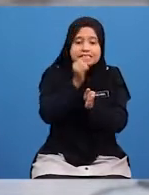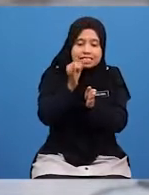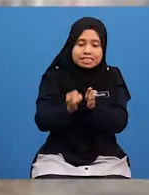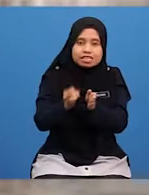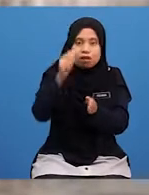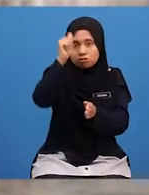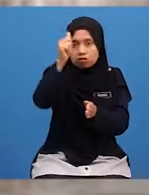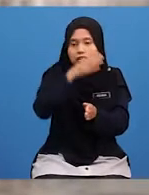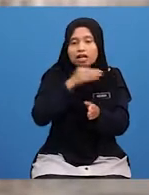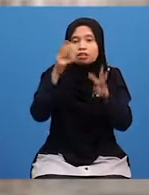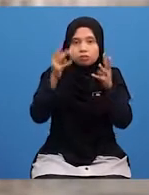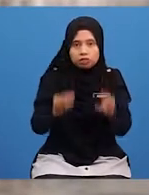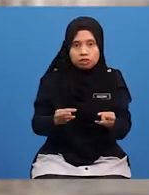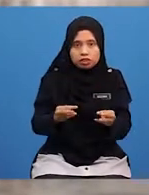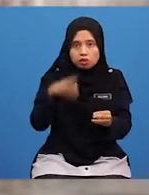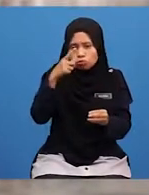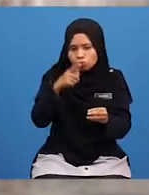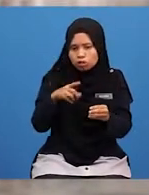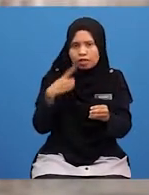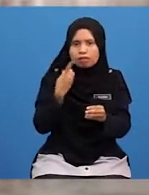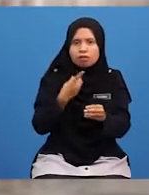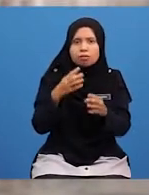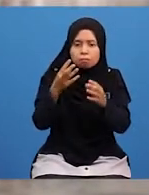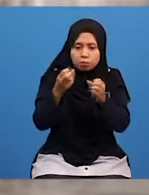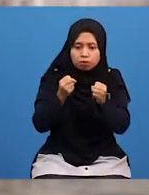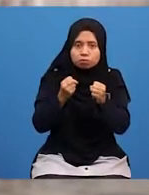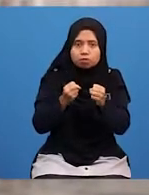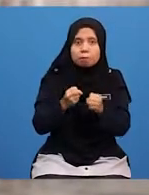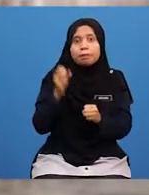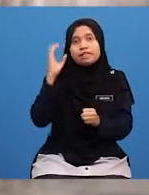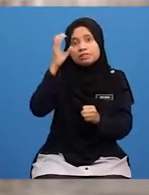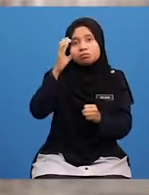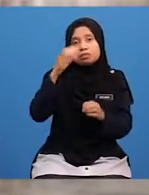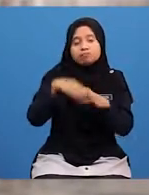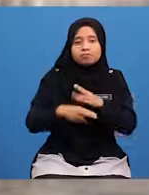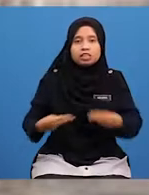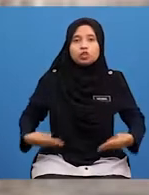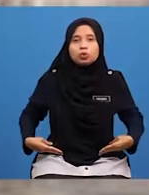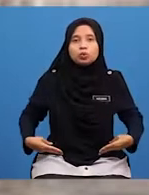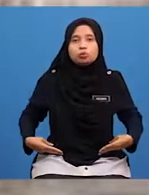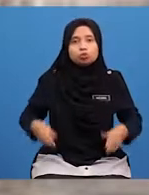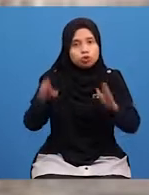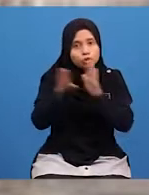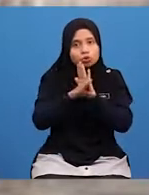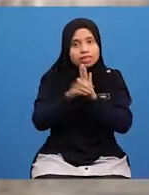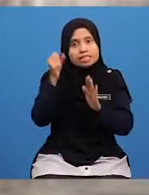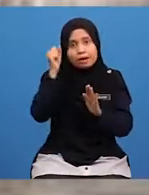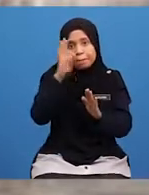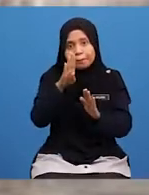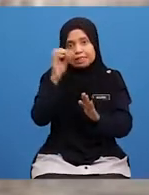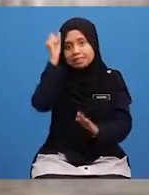manusia. Jika kita ingin mengecapi kecemerlangan dalam kehidupan, contohilah empat sifat